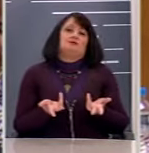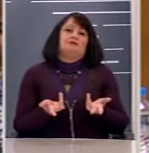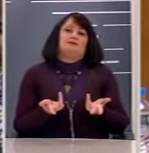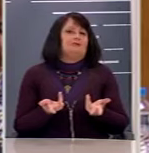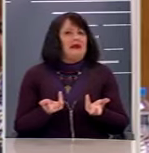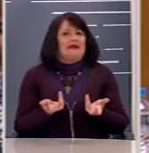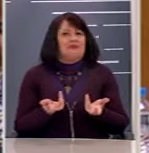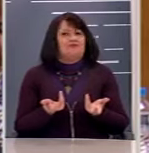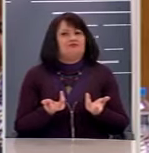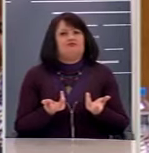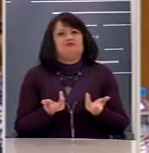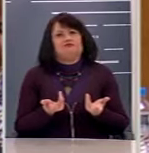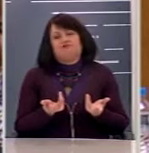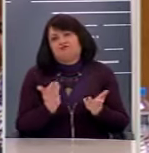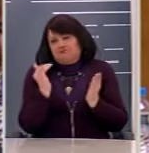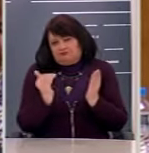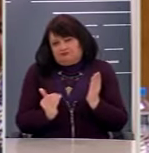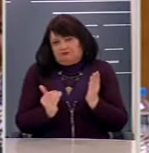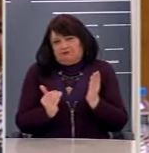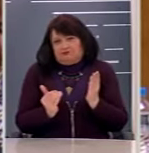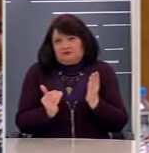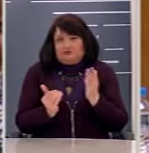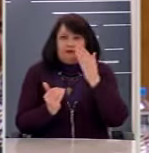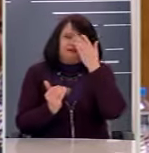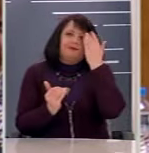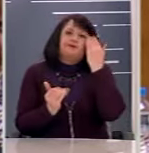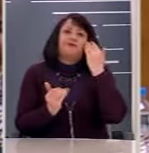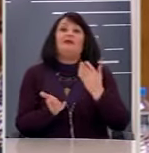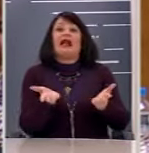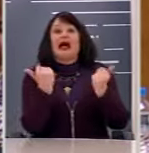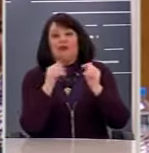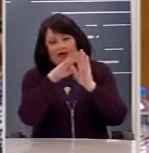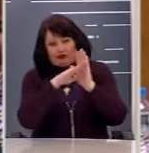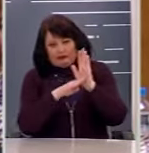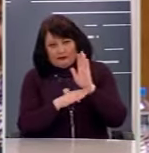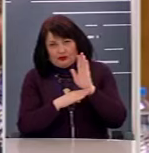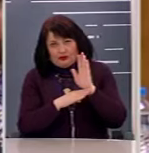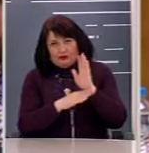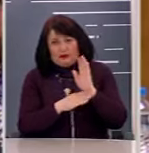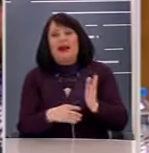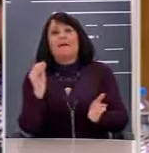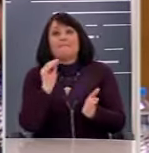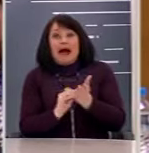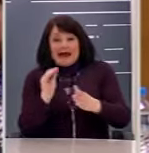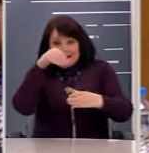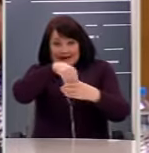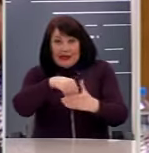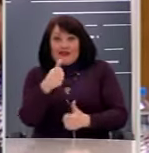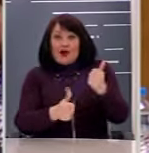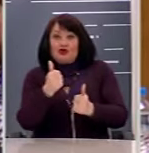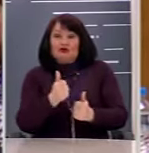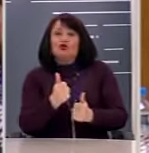μειοδότες, εάν δεν ανταποκριθούν στις υποχρεώσεις τους, δεν θα ξαναλάβουν μέρος με βάση τον